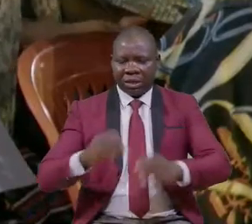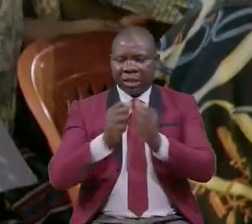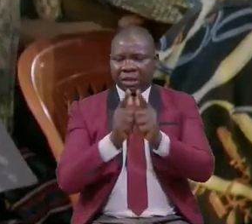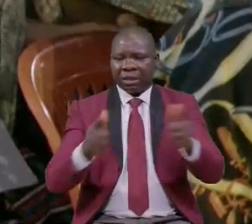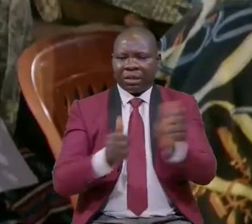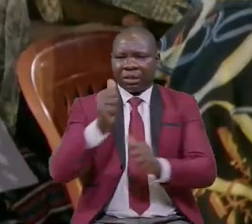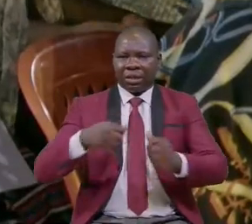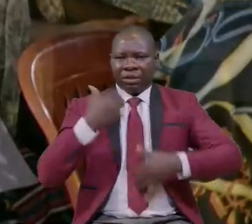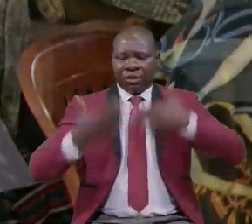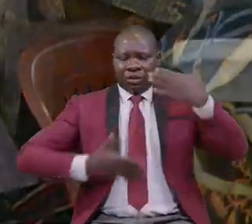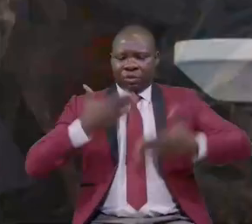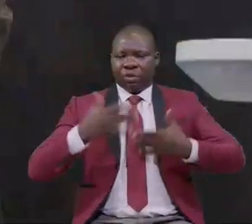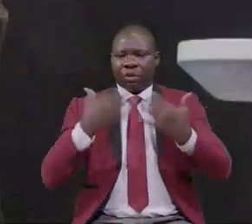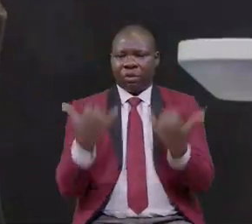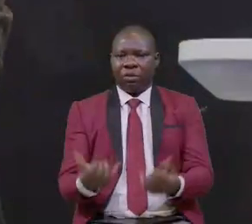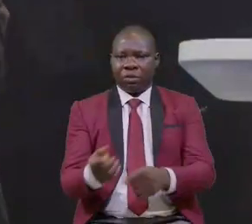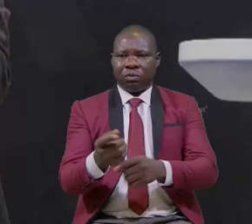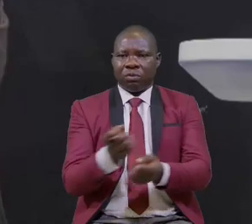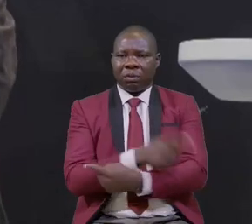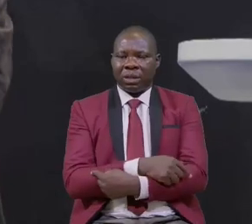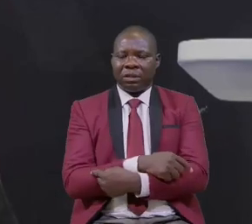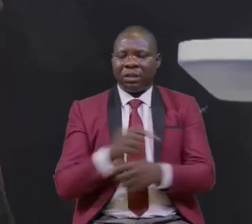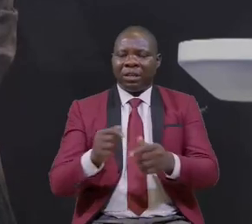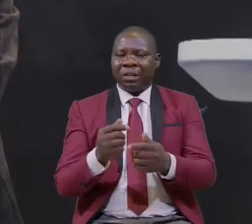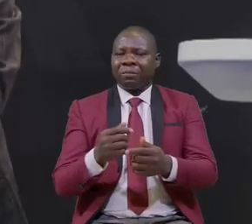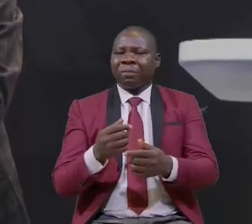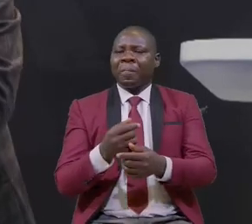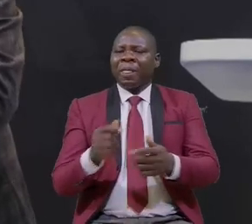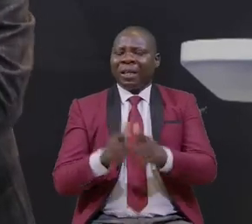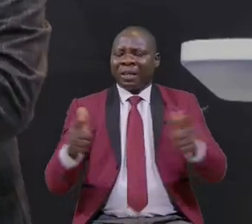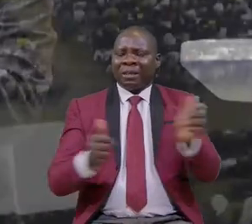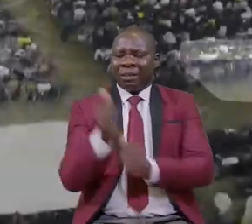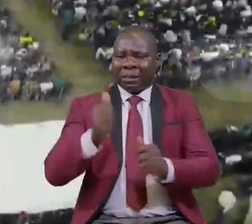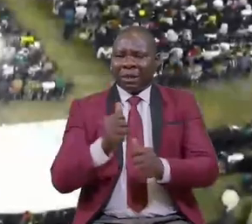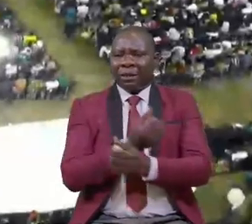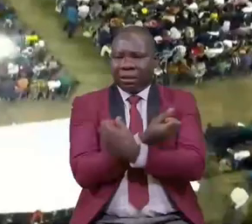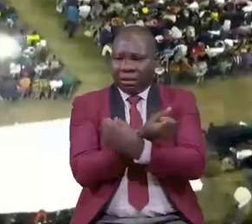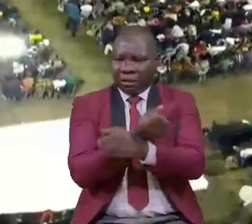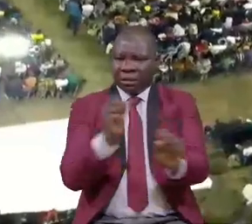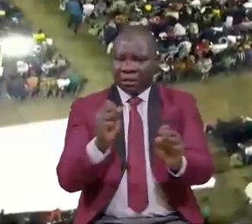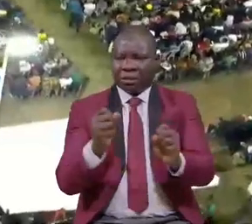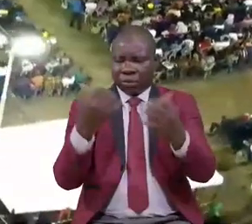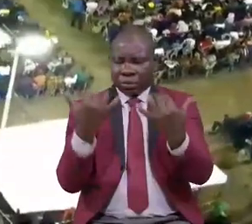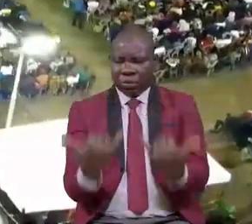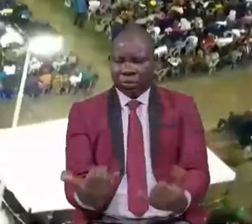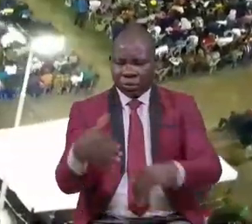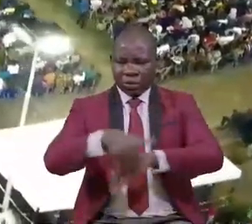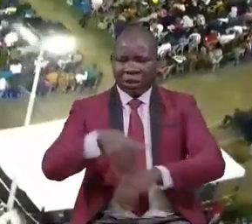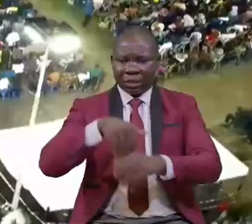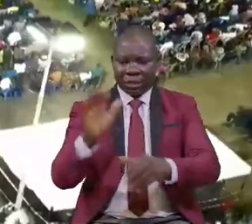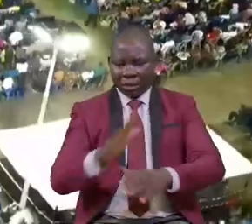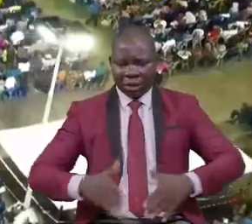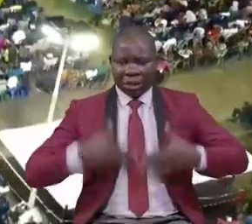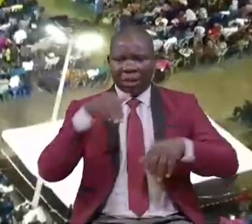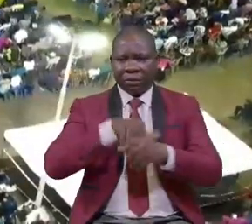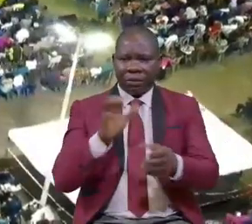soir, de grandes rédemptions ce soir dans ta vie au nom de Jésus. N'est-ce